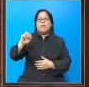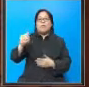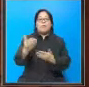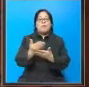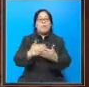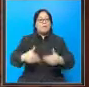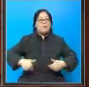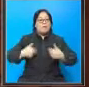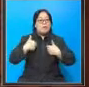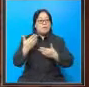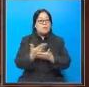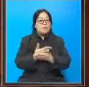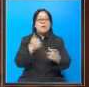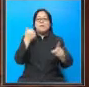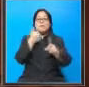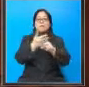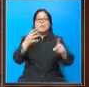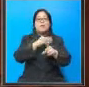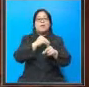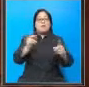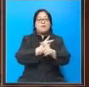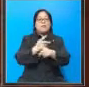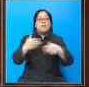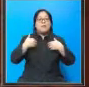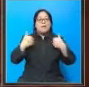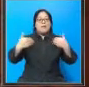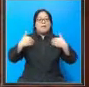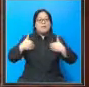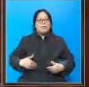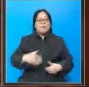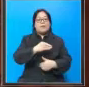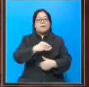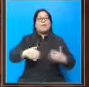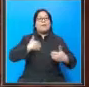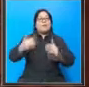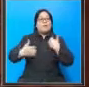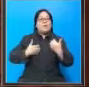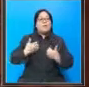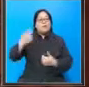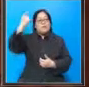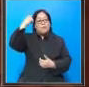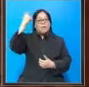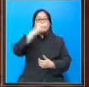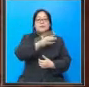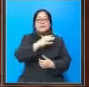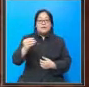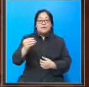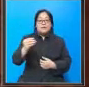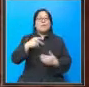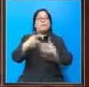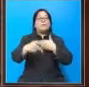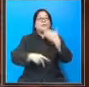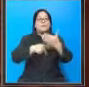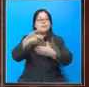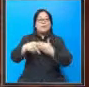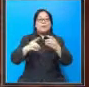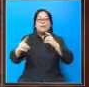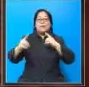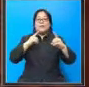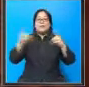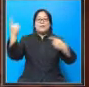semester pendek ytin impak dan penjagaan kesehatan di segi fisik ke dan emosi mental dan juga program